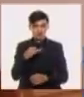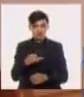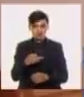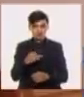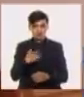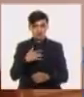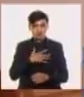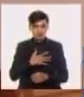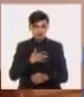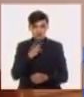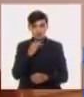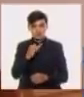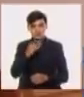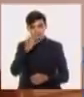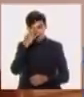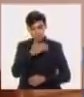меня одышка, температура.